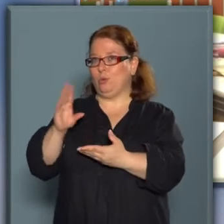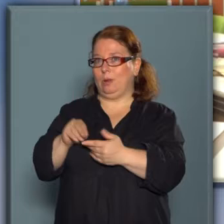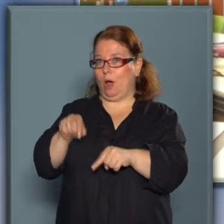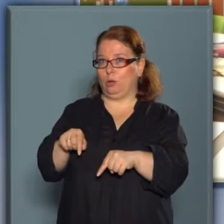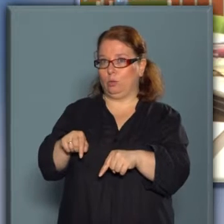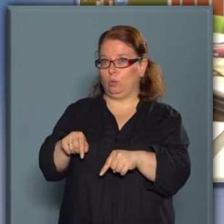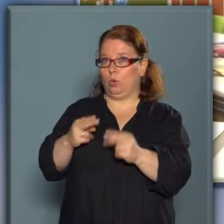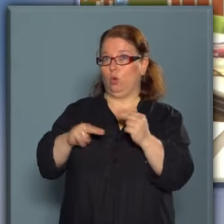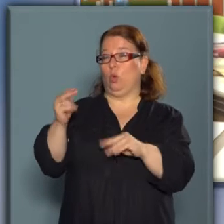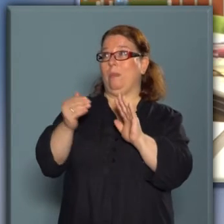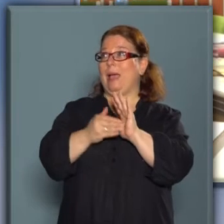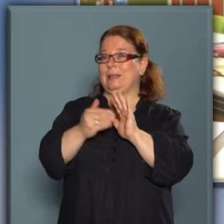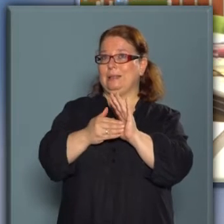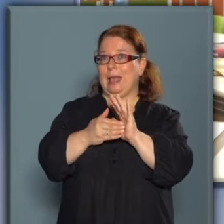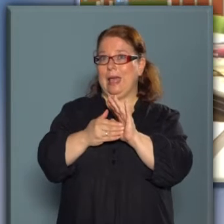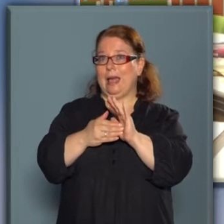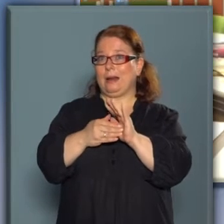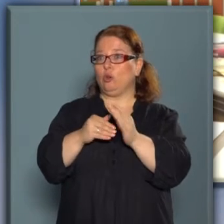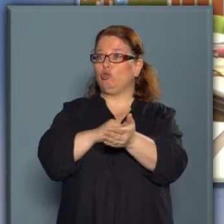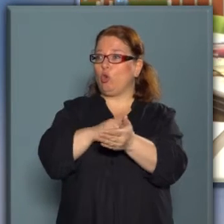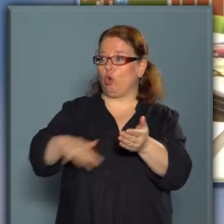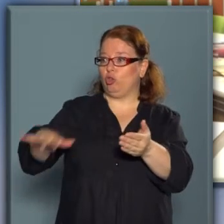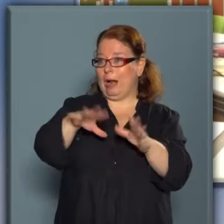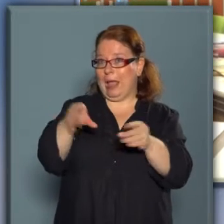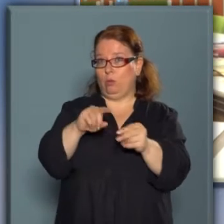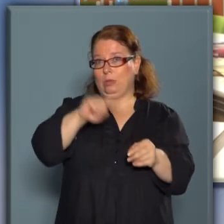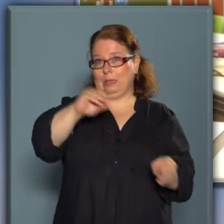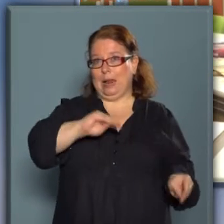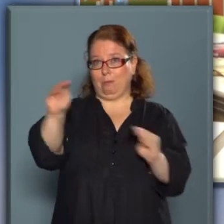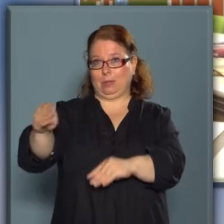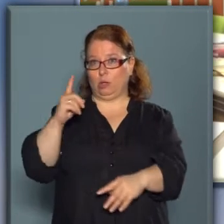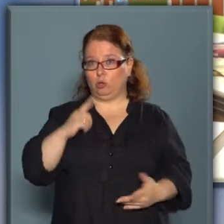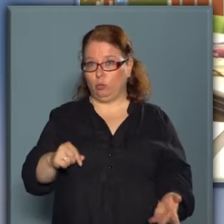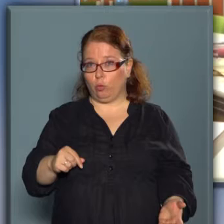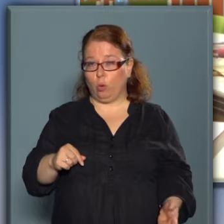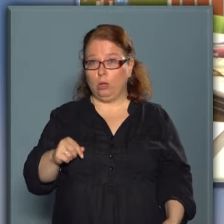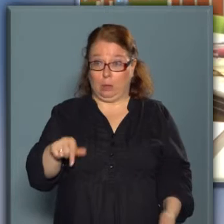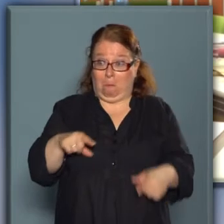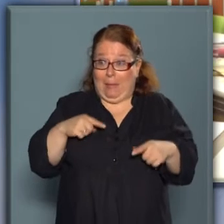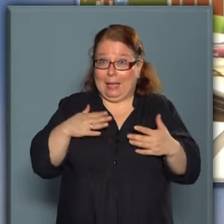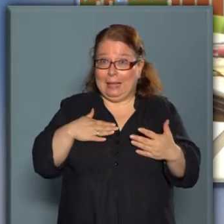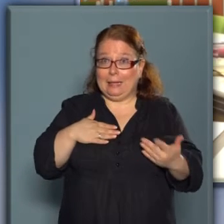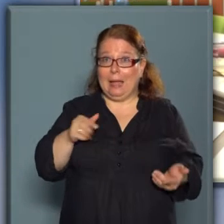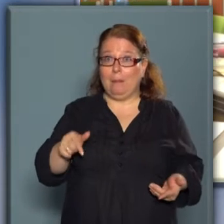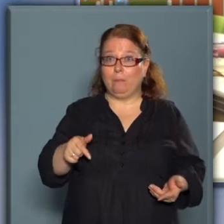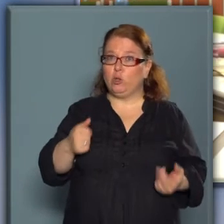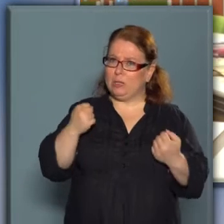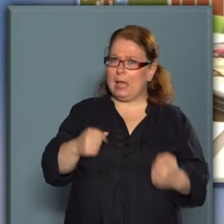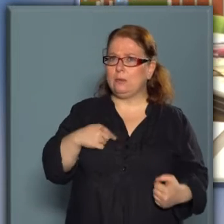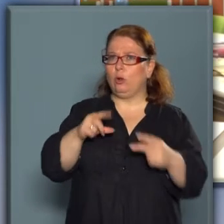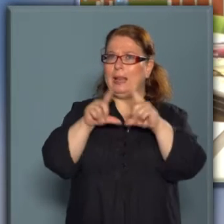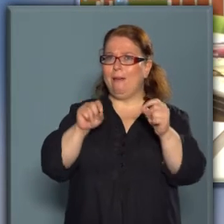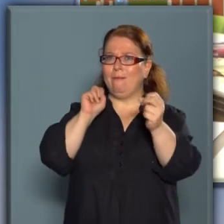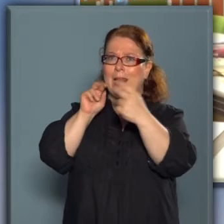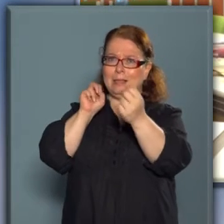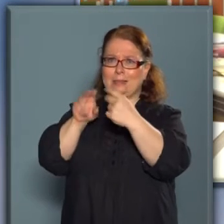kitelepítették több ezer soroksári lakossal együtt. És akkor bizony nagyon nehéz volt a